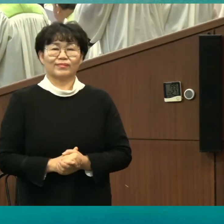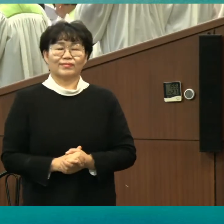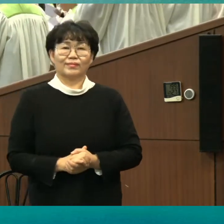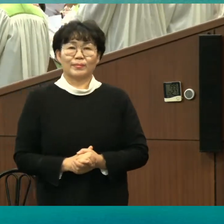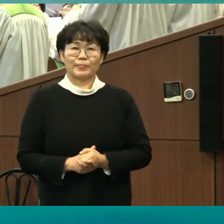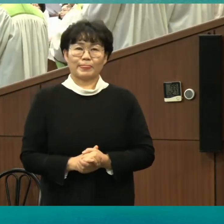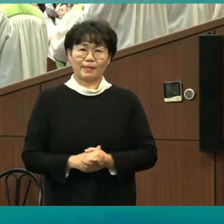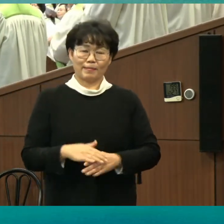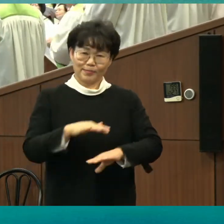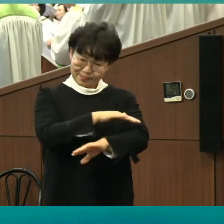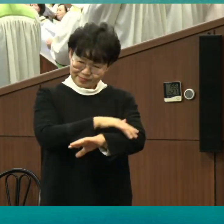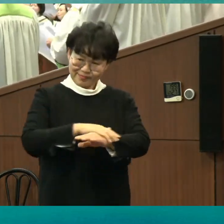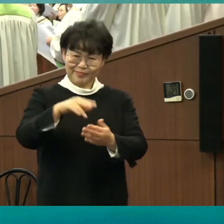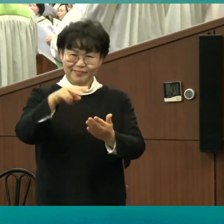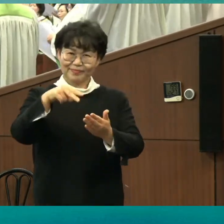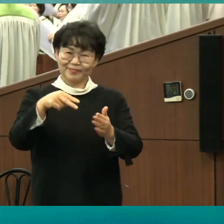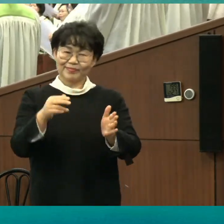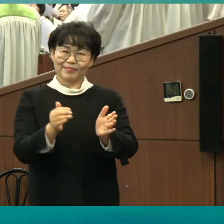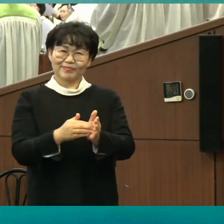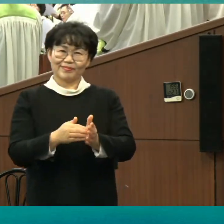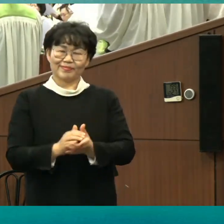잘 읽었어요.